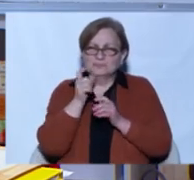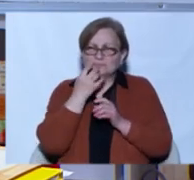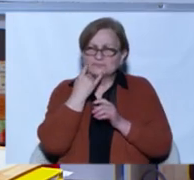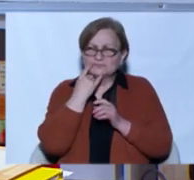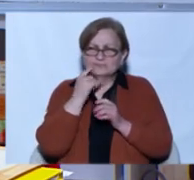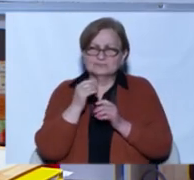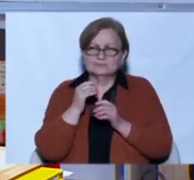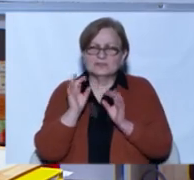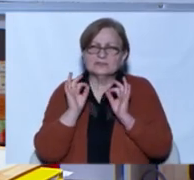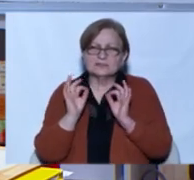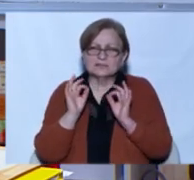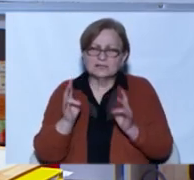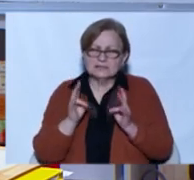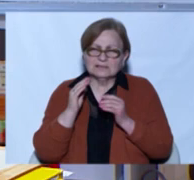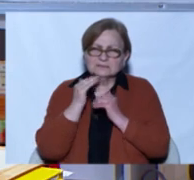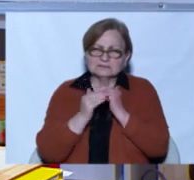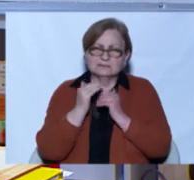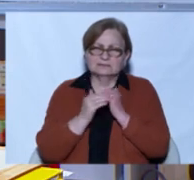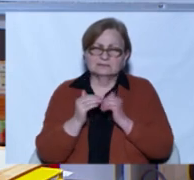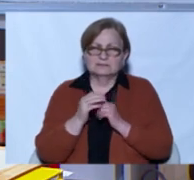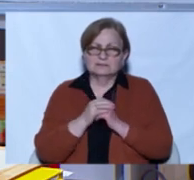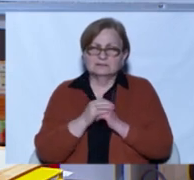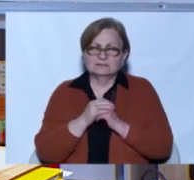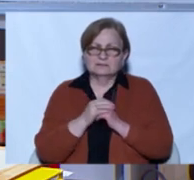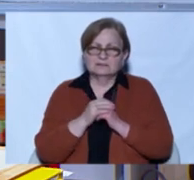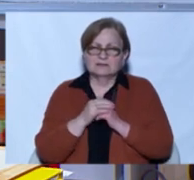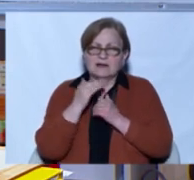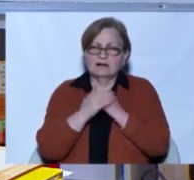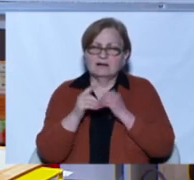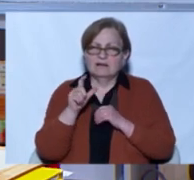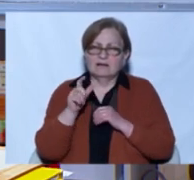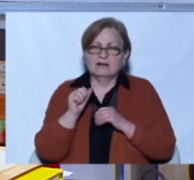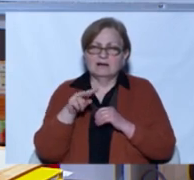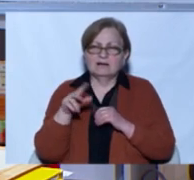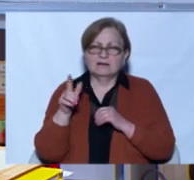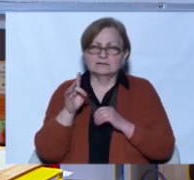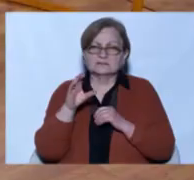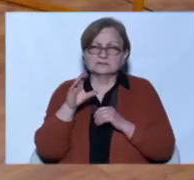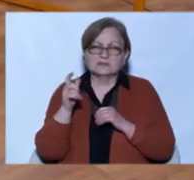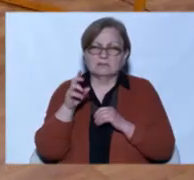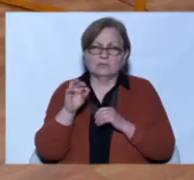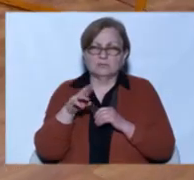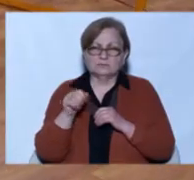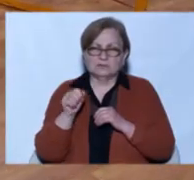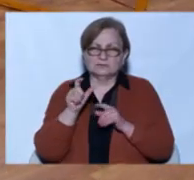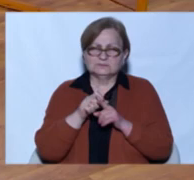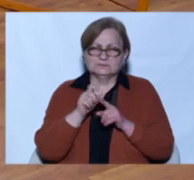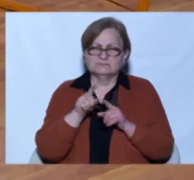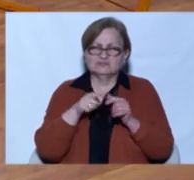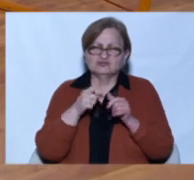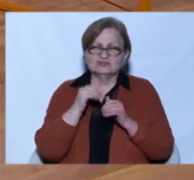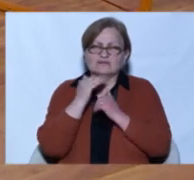ფრინველს, ფრთხილად ეფერებოდა. ნახეთ, იალერსებოდა ძალიან მიყვარს ეს სიტყვა